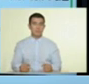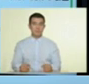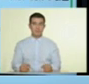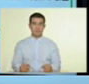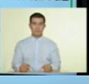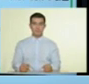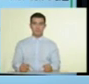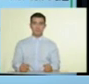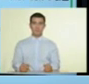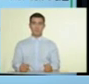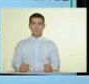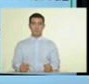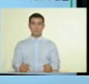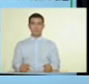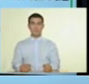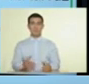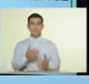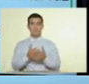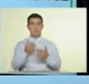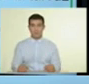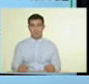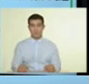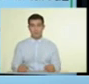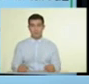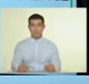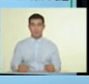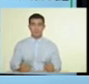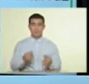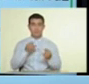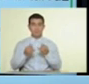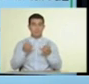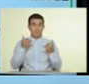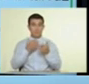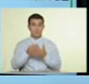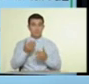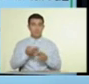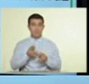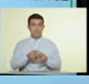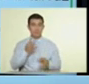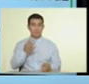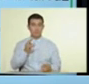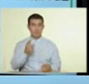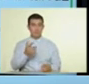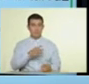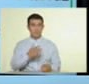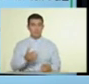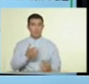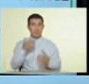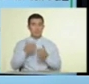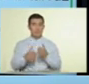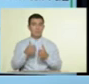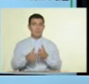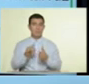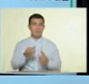mumkin. Endi esa qovunning massasiga e'tibor bering. Qovunning massasi 4 kilogram. Karamning